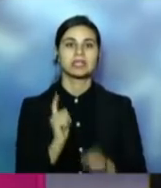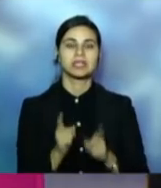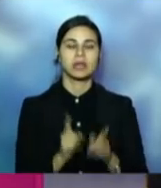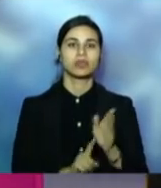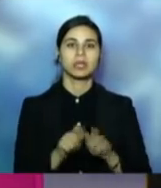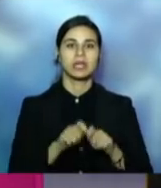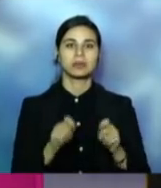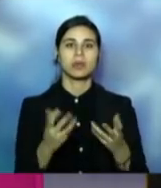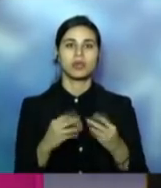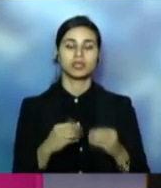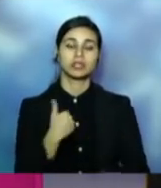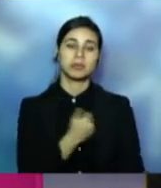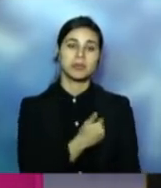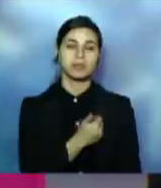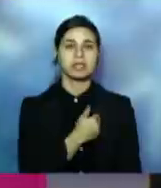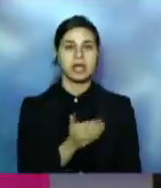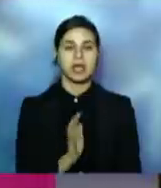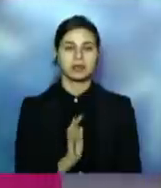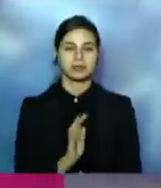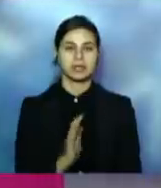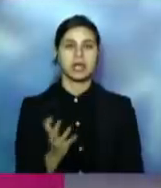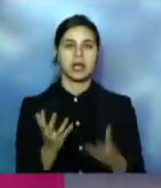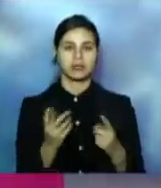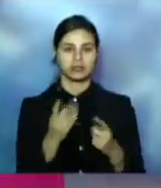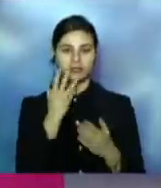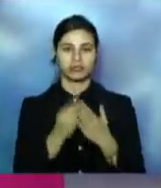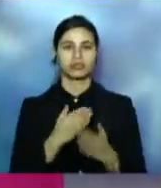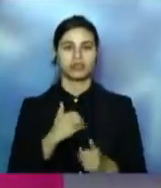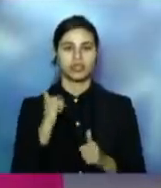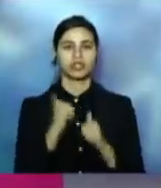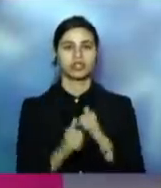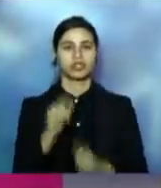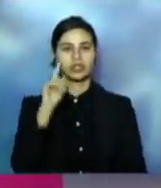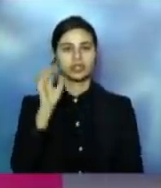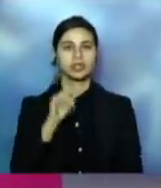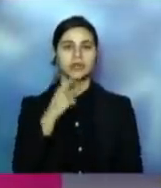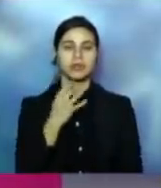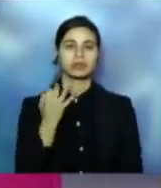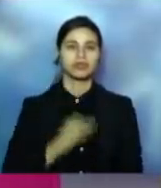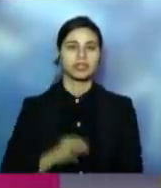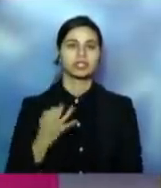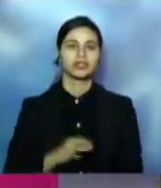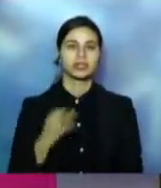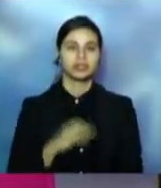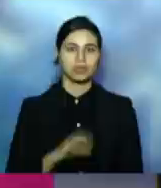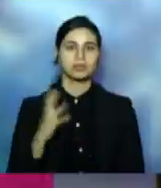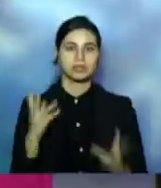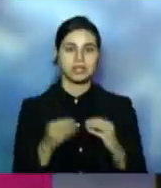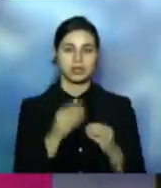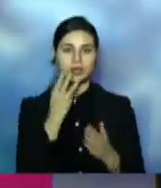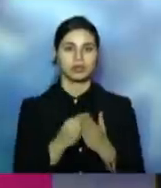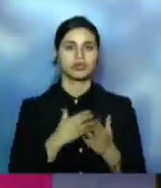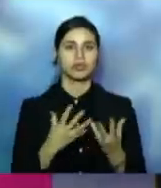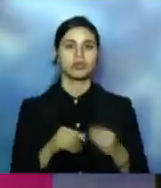ყალიბდება ოჯახში. გვინდა თუ არ გვინდა, ჩვენ განსაზღვრავთ ხშირ შემთხვევაში ჩვენი შვილების, შვილიშვილების, ზოგადად ჩვენი